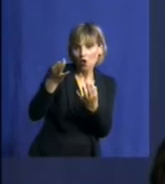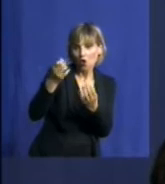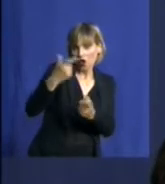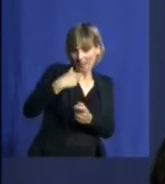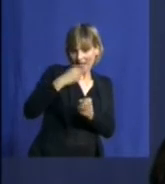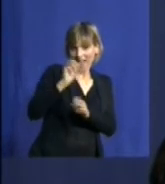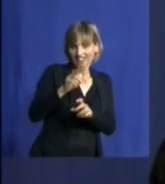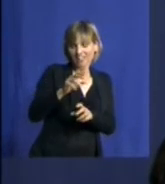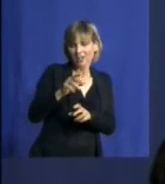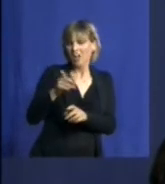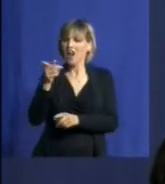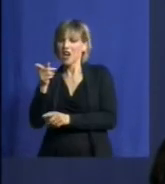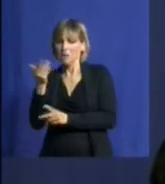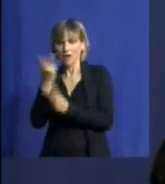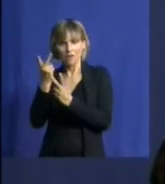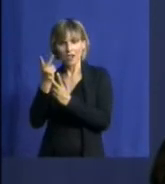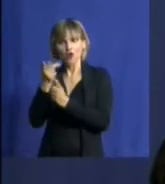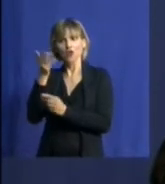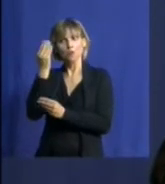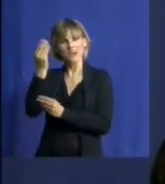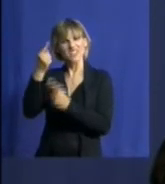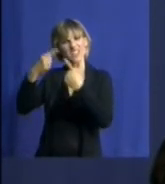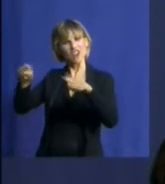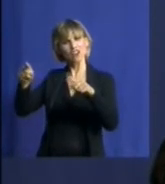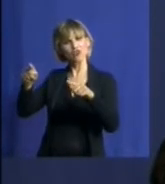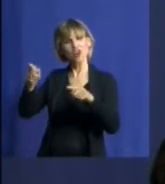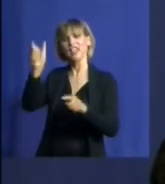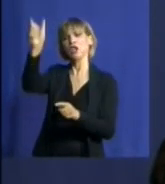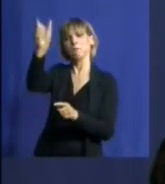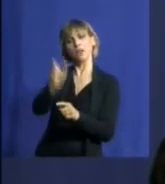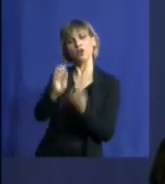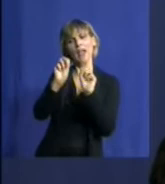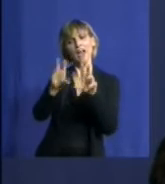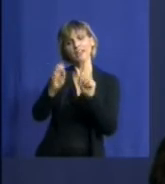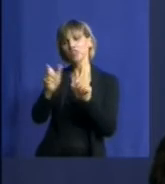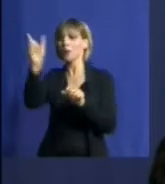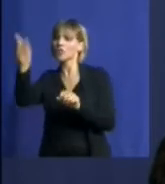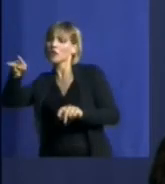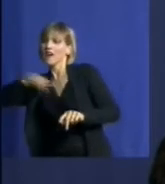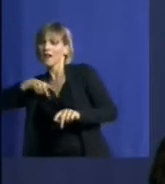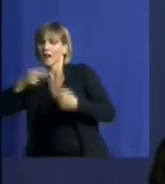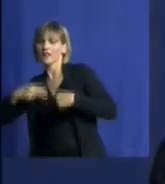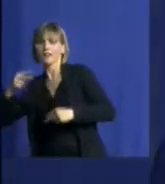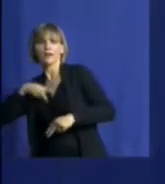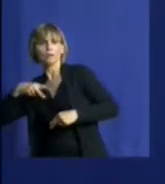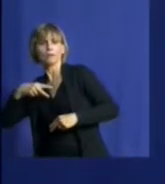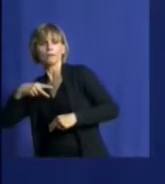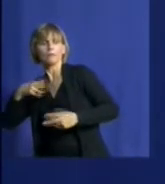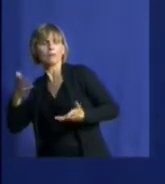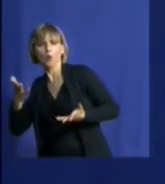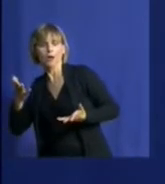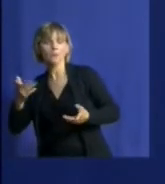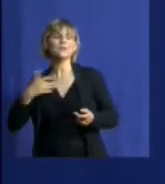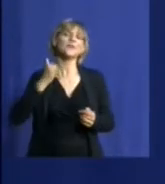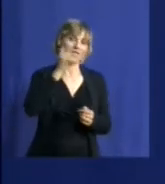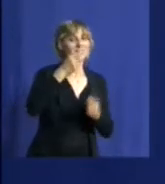stiamo parlando dell'atleta. Non c'è, secondo te c'è differenza tra l'atleta e la persona? Sì. Cioè? Sì, secondo